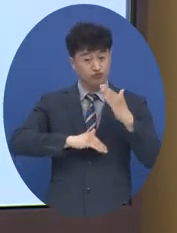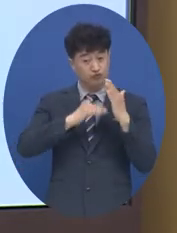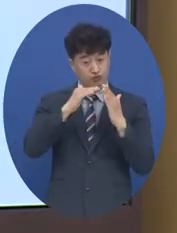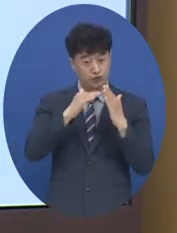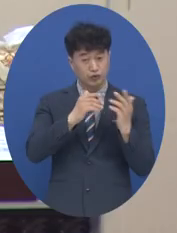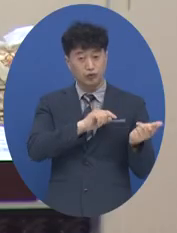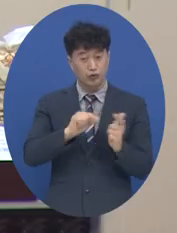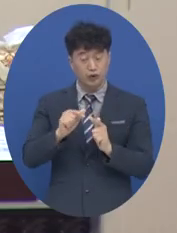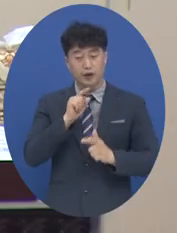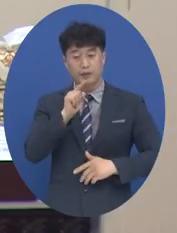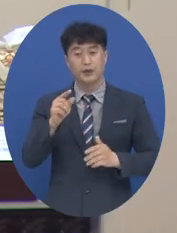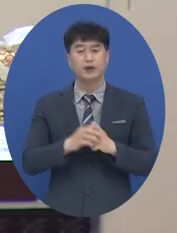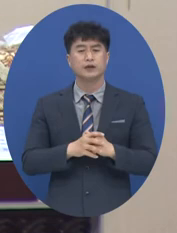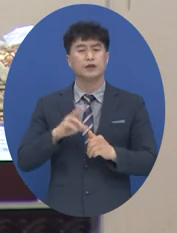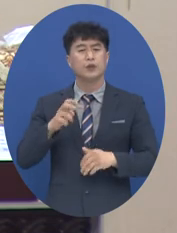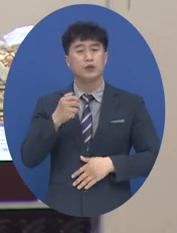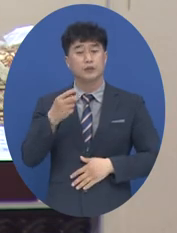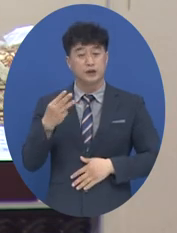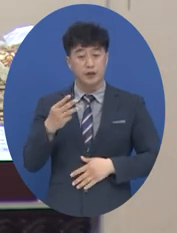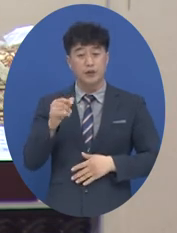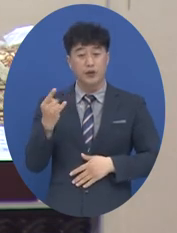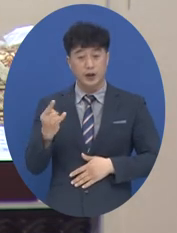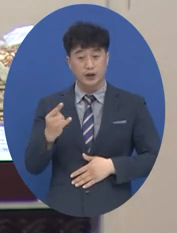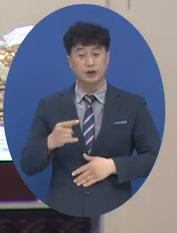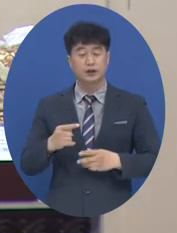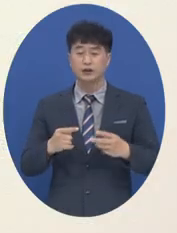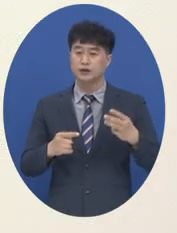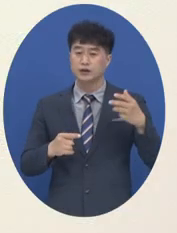다음 제353회 임시회는 다음 달